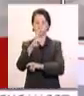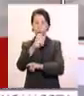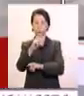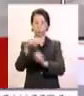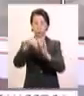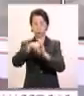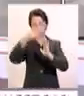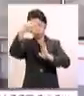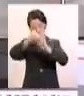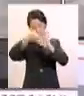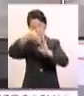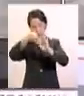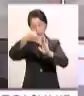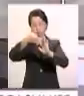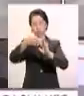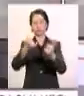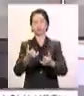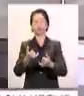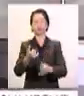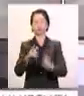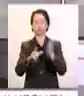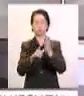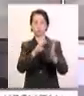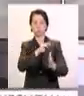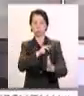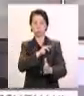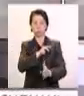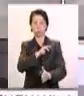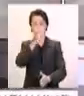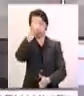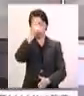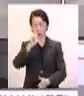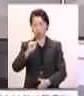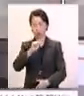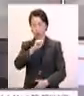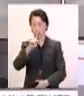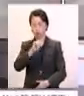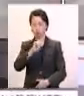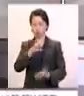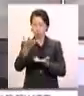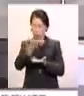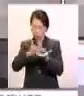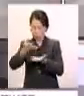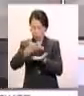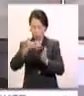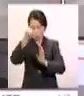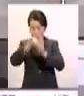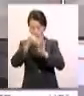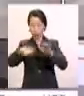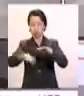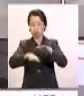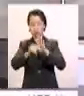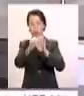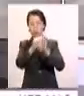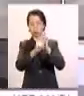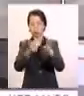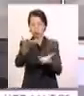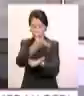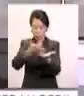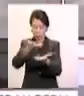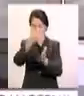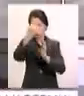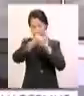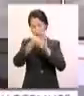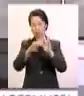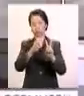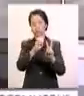filem dan drama di Malaysia. Jelas Timbalan Menteri Datuk Muhammad Aziz Jaman, tapisan filem dijalankan di bawah Akta Penapisan Filem